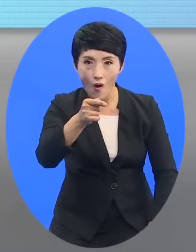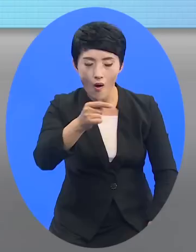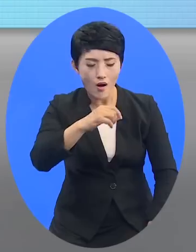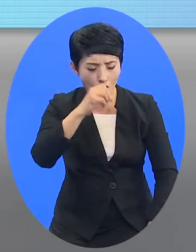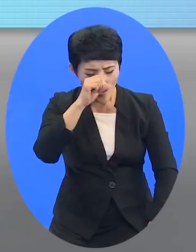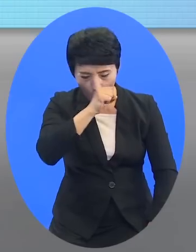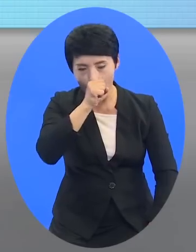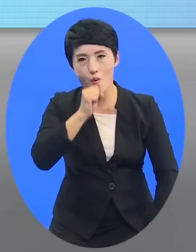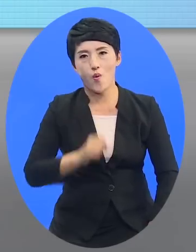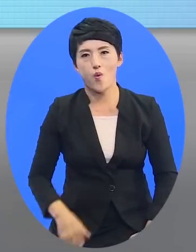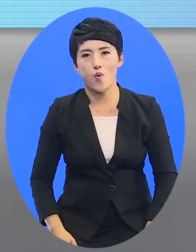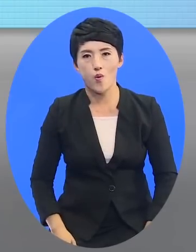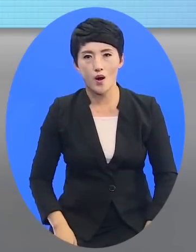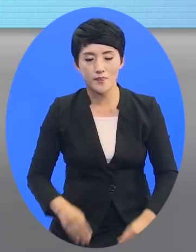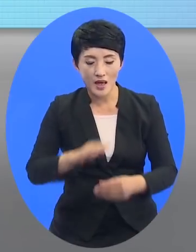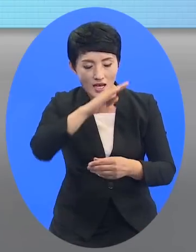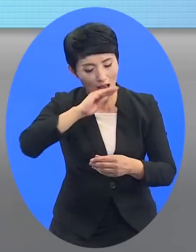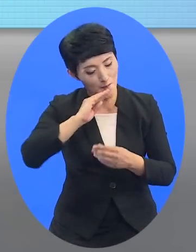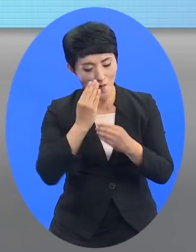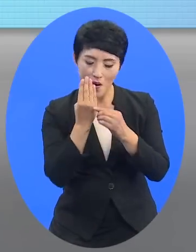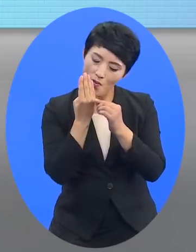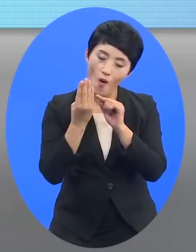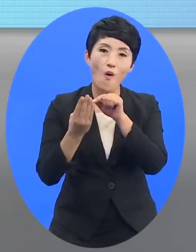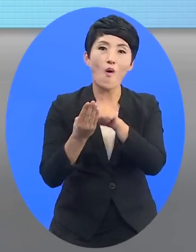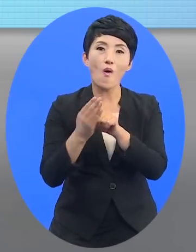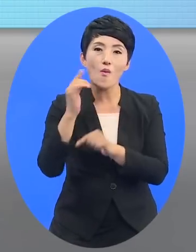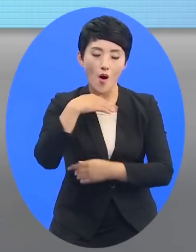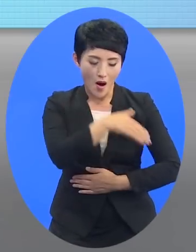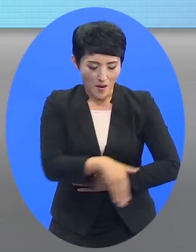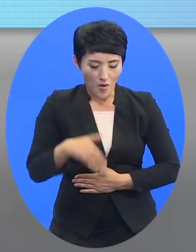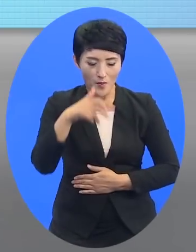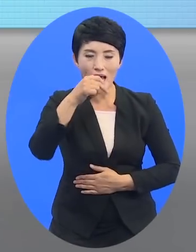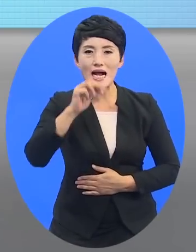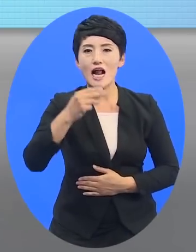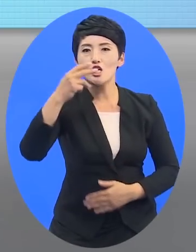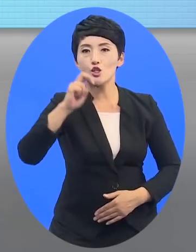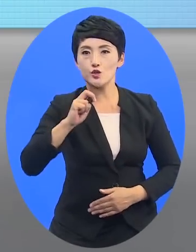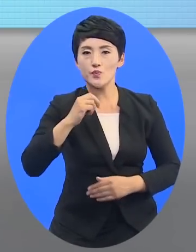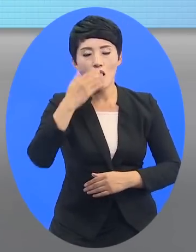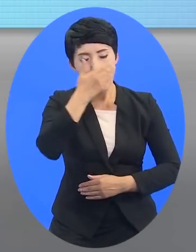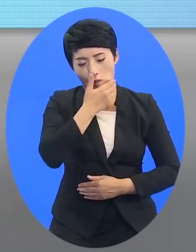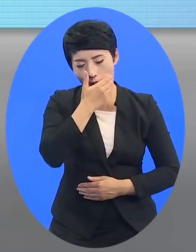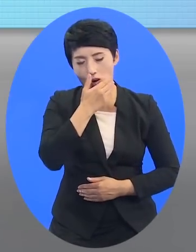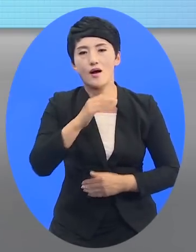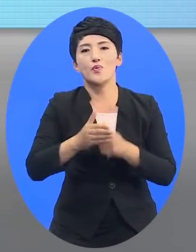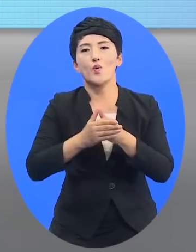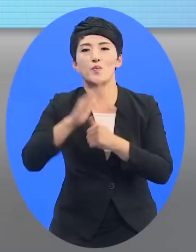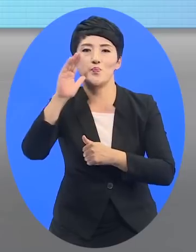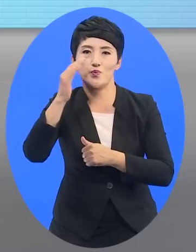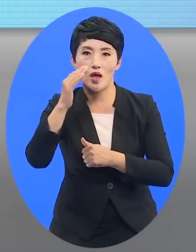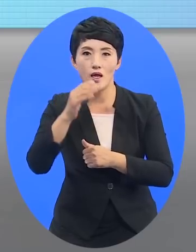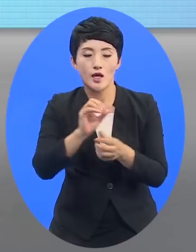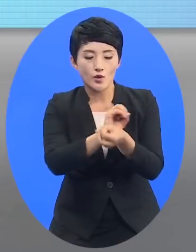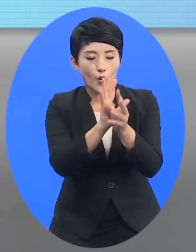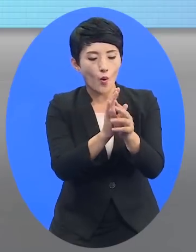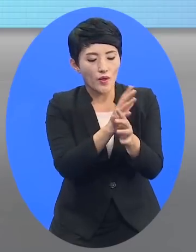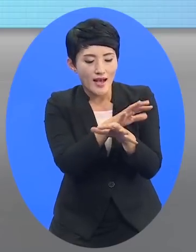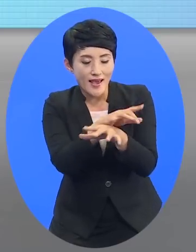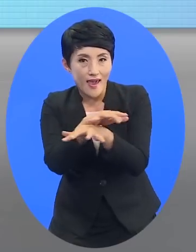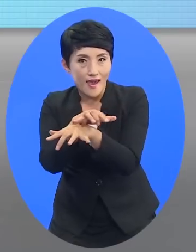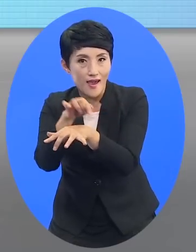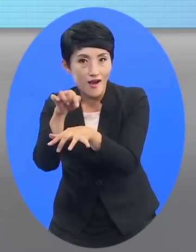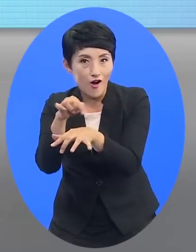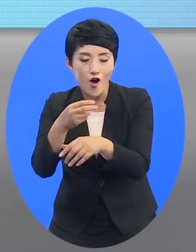칼슘이 풍부하면서 성인병 예방에 도움이 된다고 합니다. 또 9월 제철인 꽃게는 골밀도를 유지하는 데